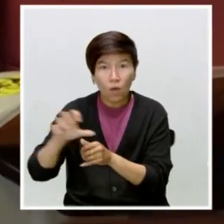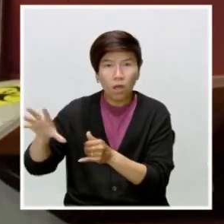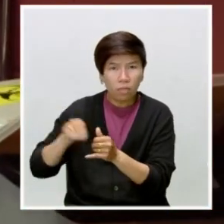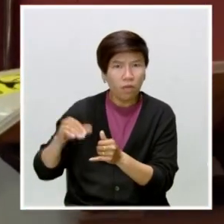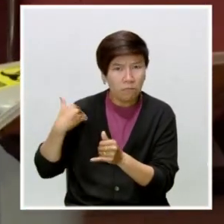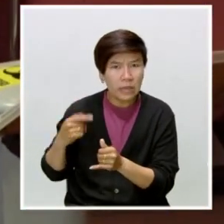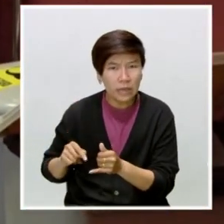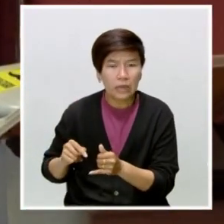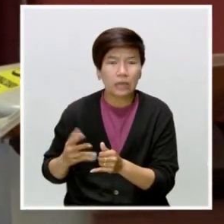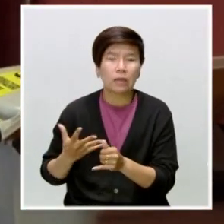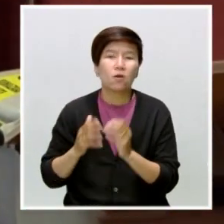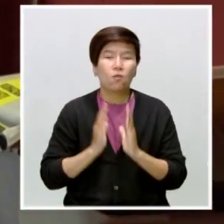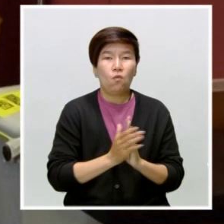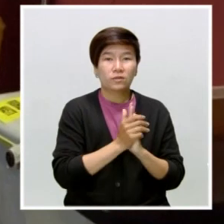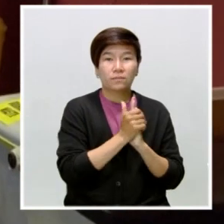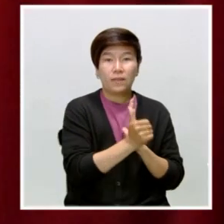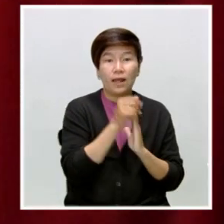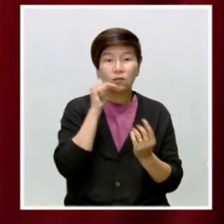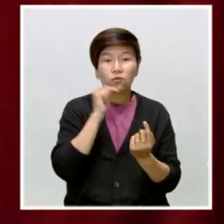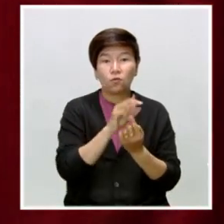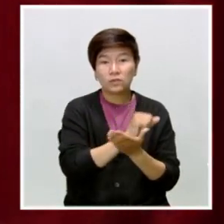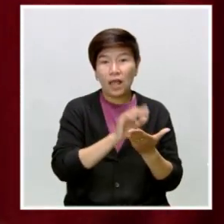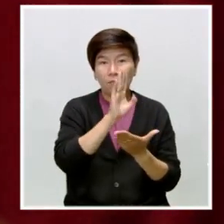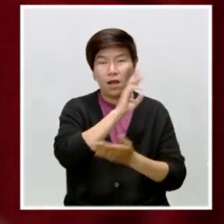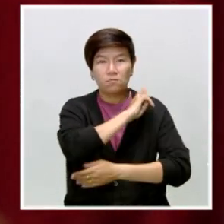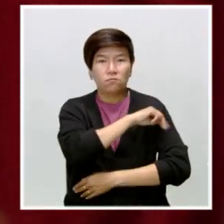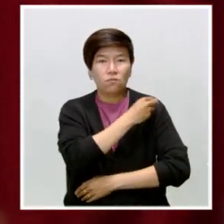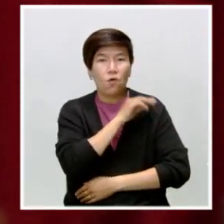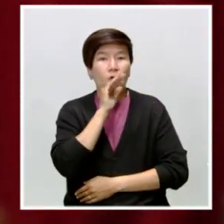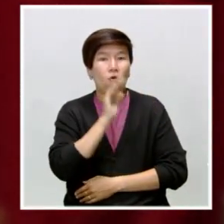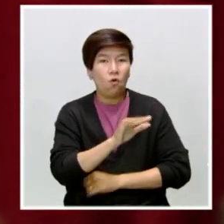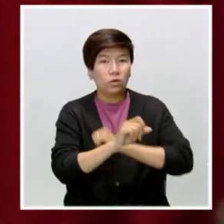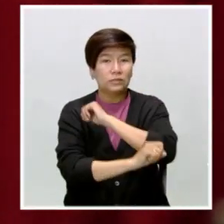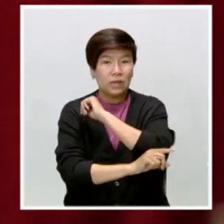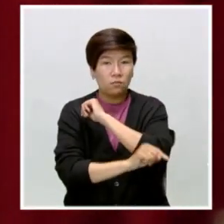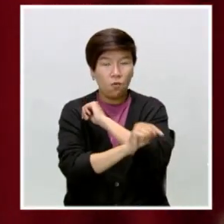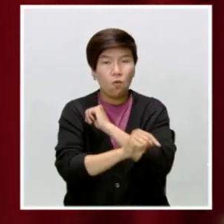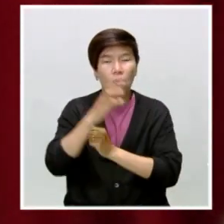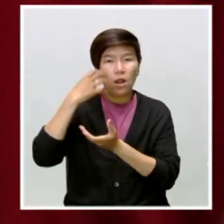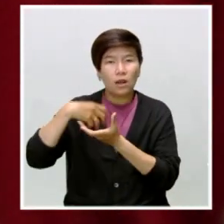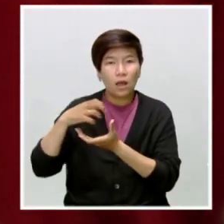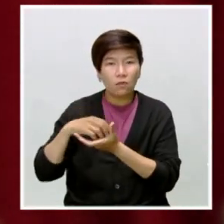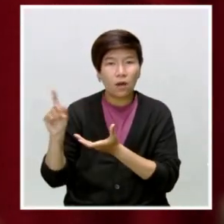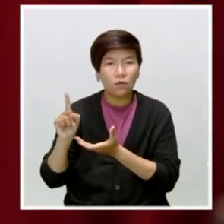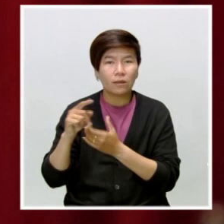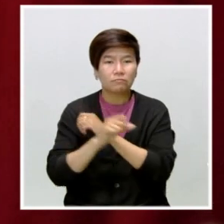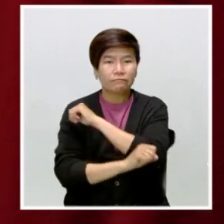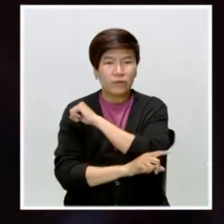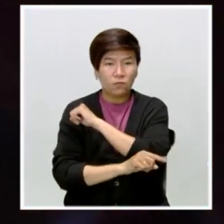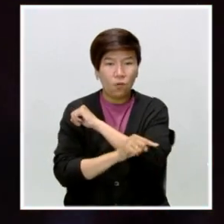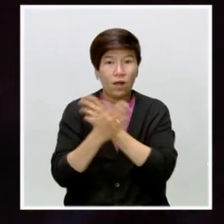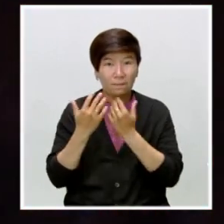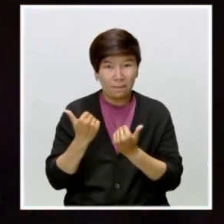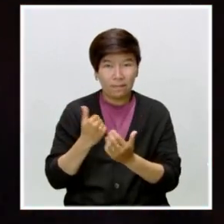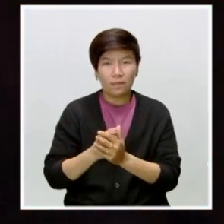จารย์สุริยังผู้เชี่ยวชาญด้านโรคติดเชื้อจากสถาบันการแพทย์แห่งหนึ่งในสิงคโปร์นะคะบอกว่าที่สิงคโปร์เนี่ยมีการอนุมัติใ